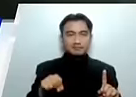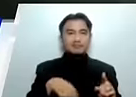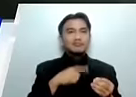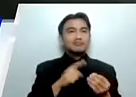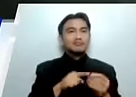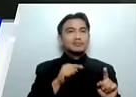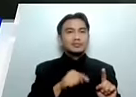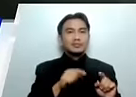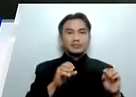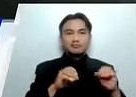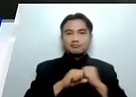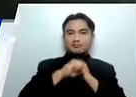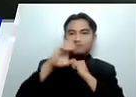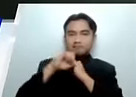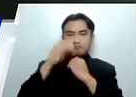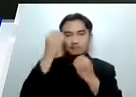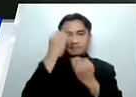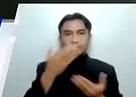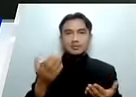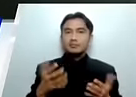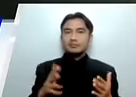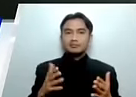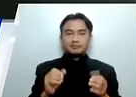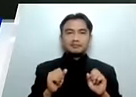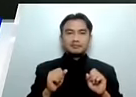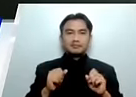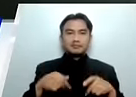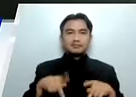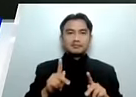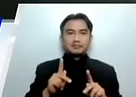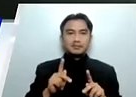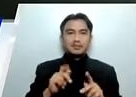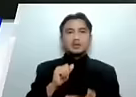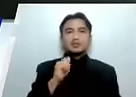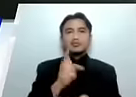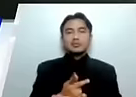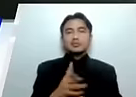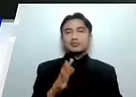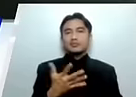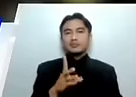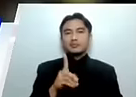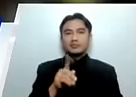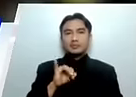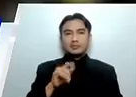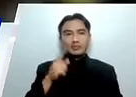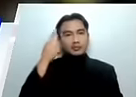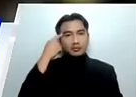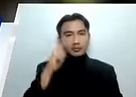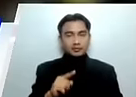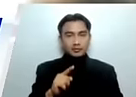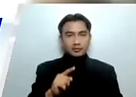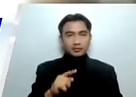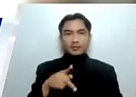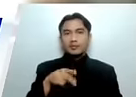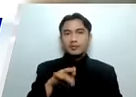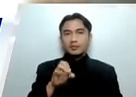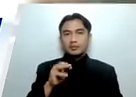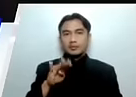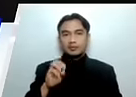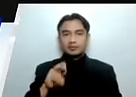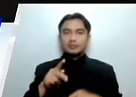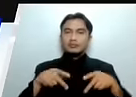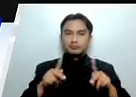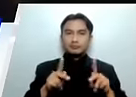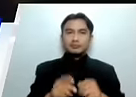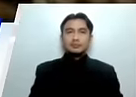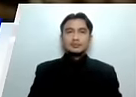promotion without securing first a DTI sales promo permit. Required ang mga negosyo na kumuha ng permit